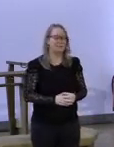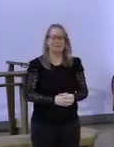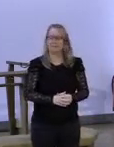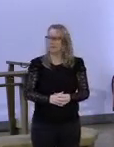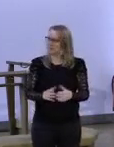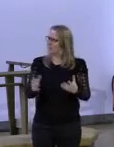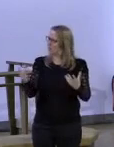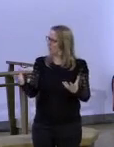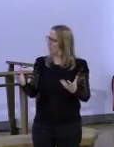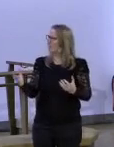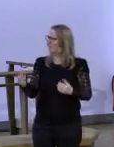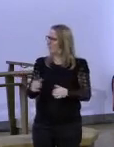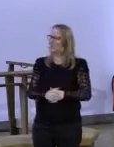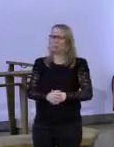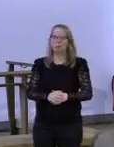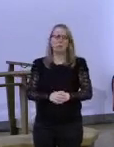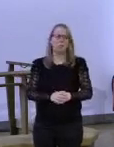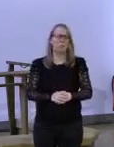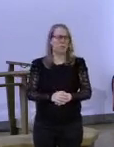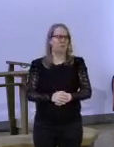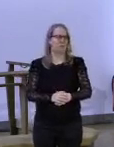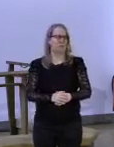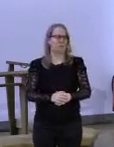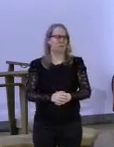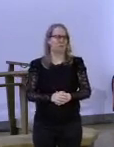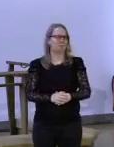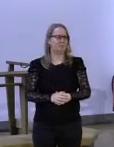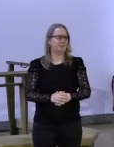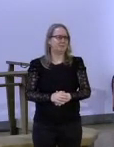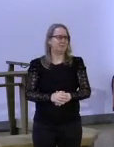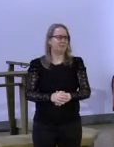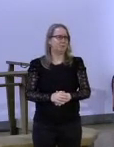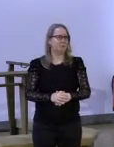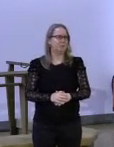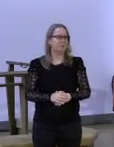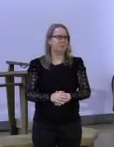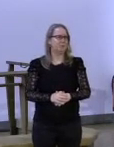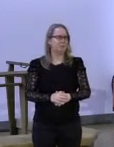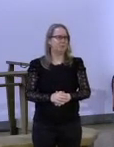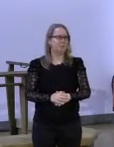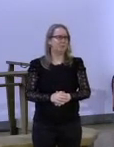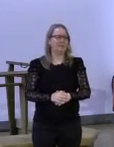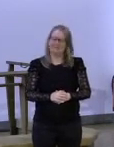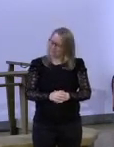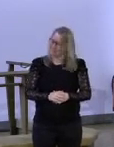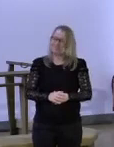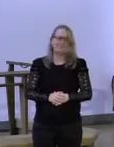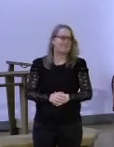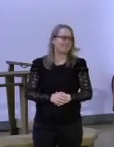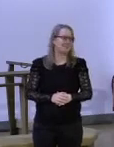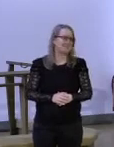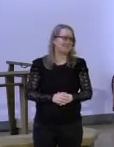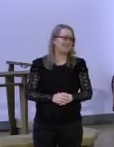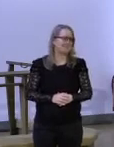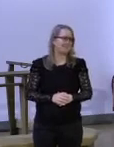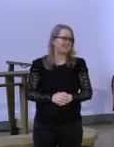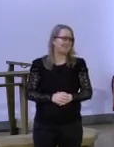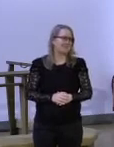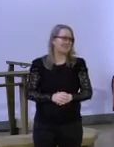stænger. Og så kan man godt blive sådan lidt i dårligt humør. Og det er altså